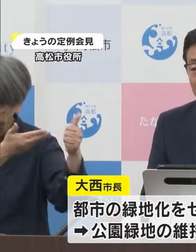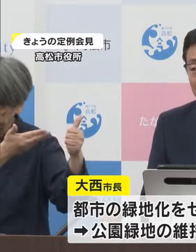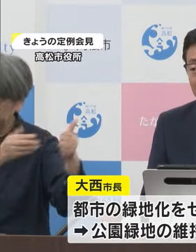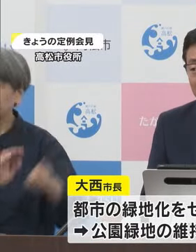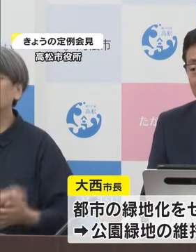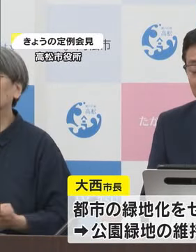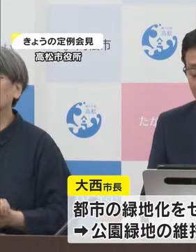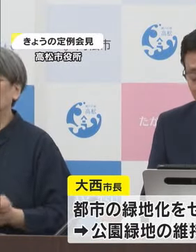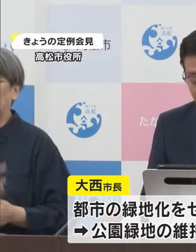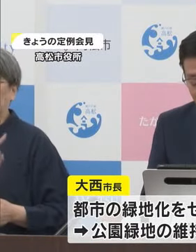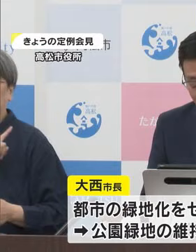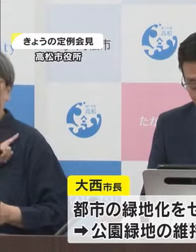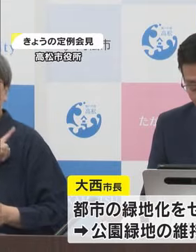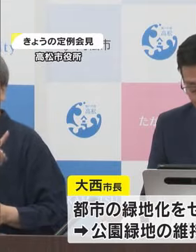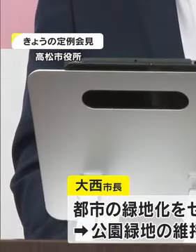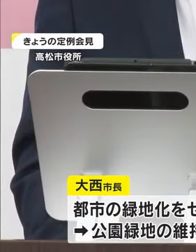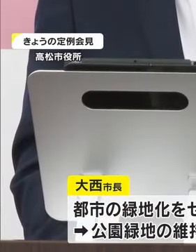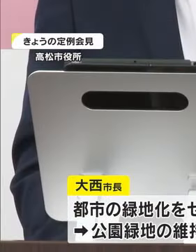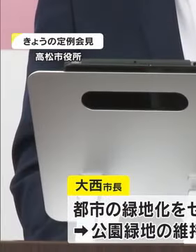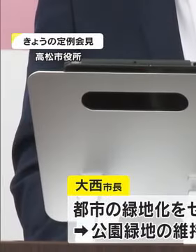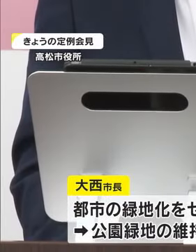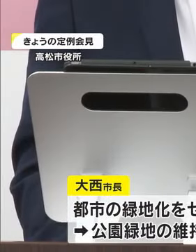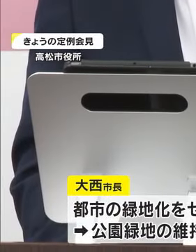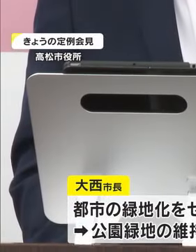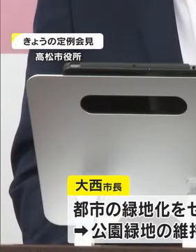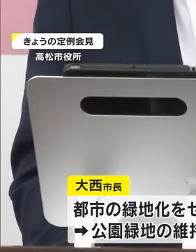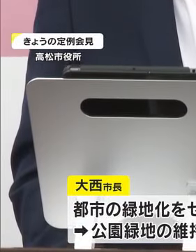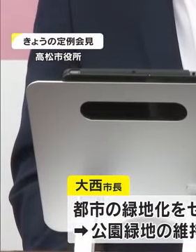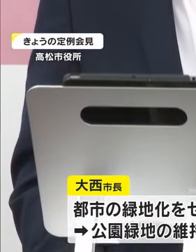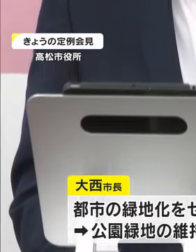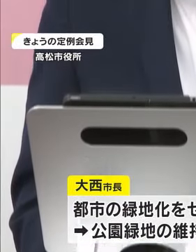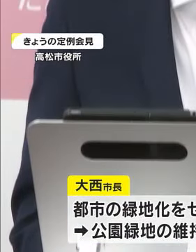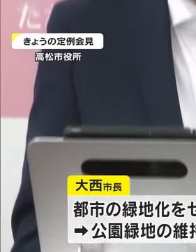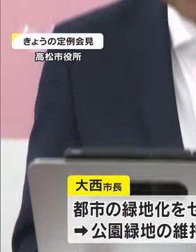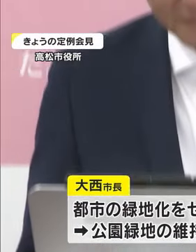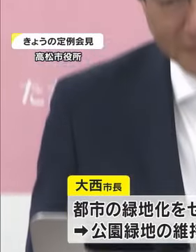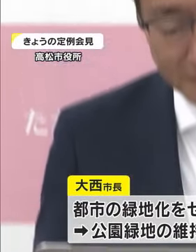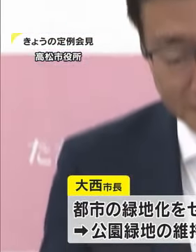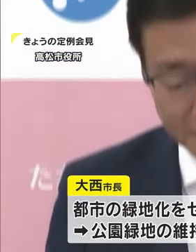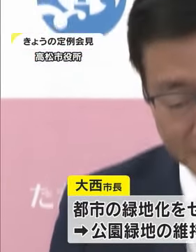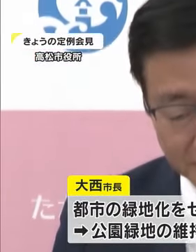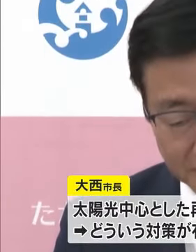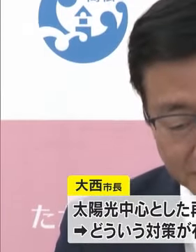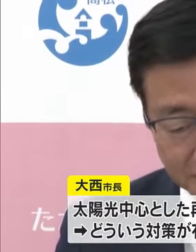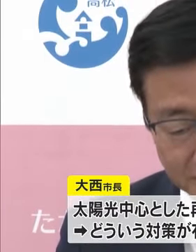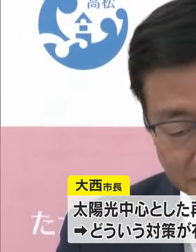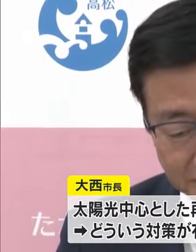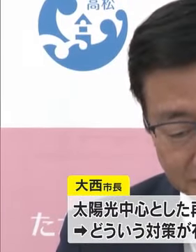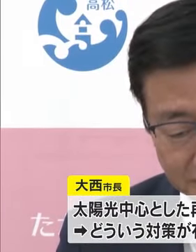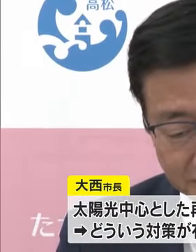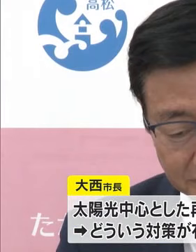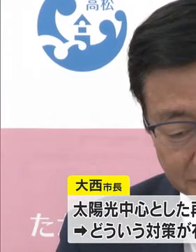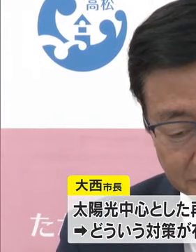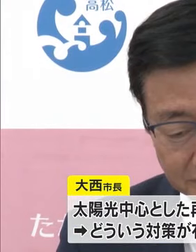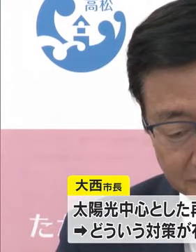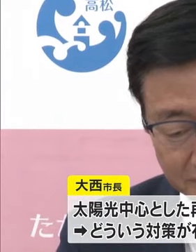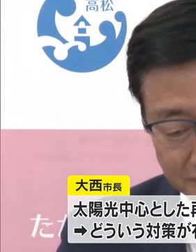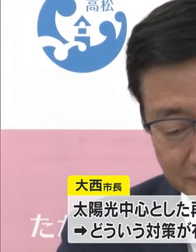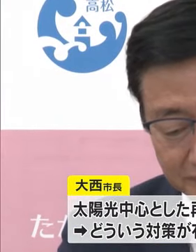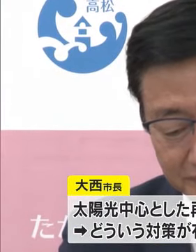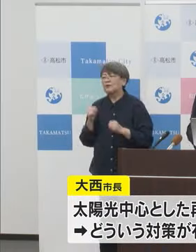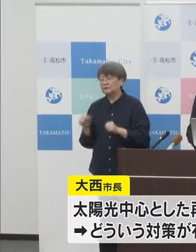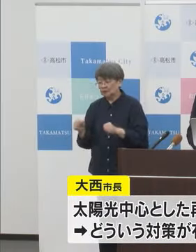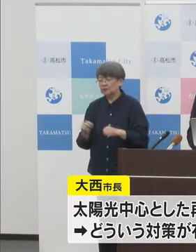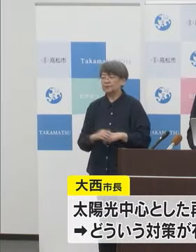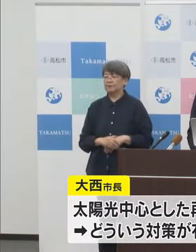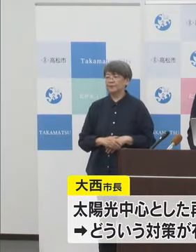管理やリニューアルを検討する考えを示しました。また、太陽光を中心とした再